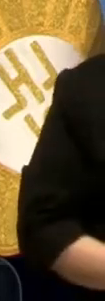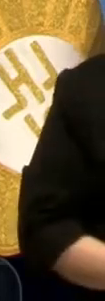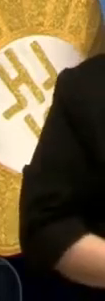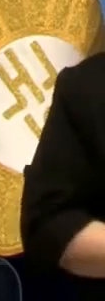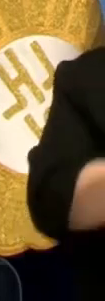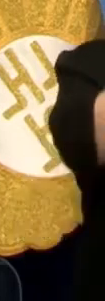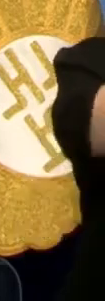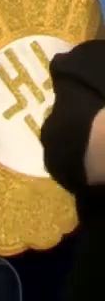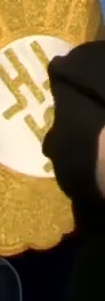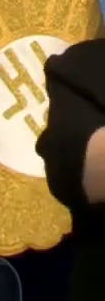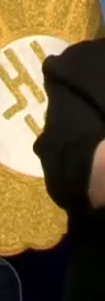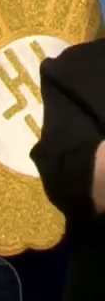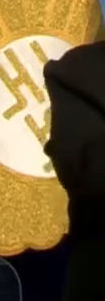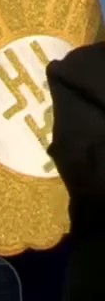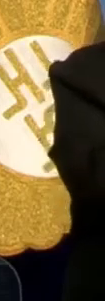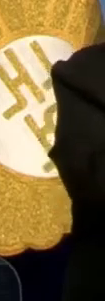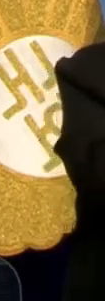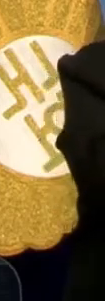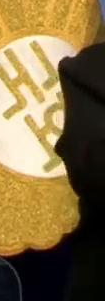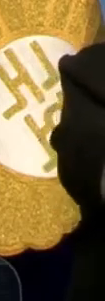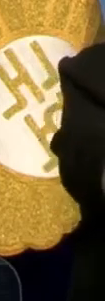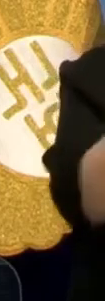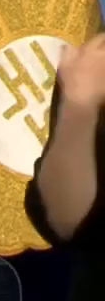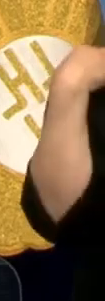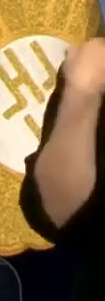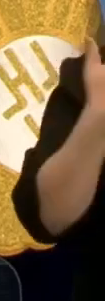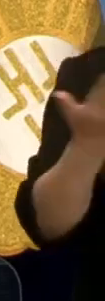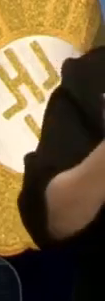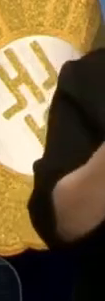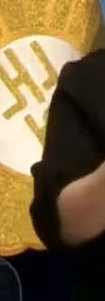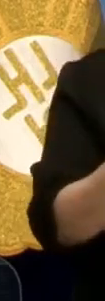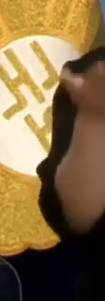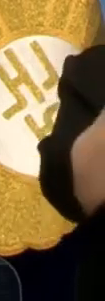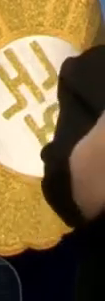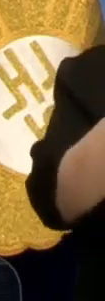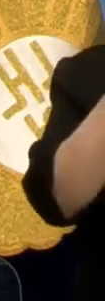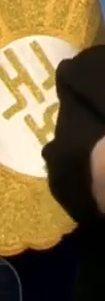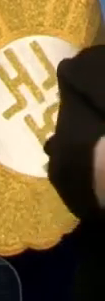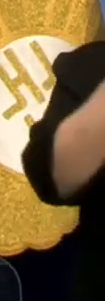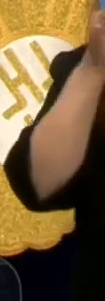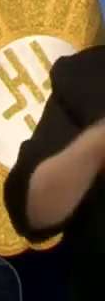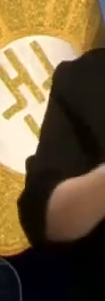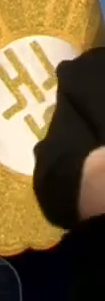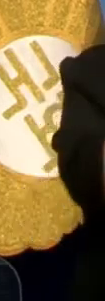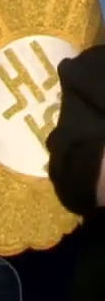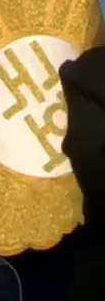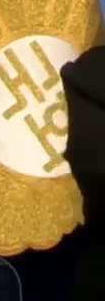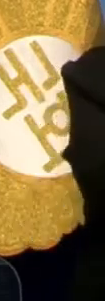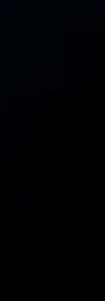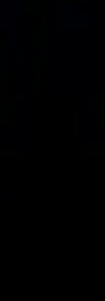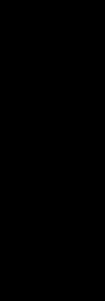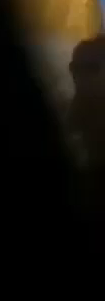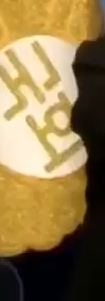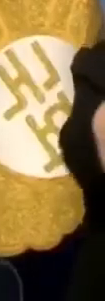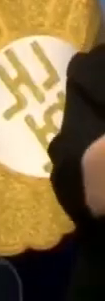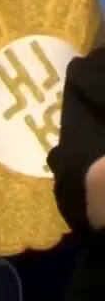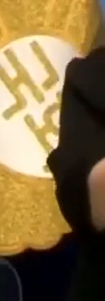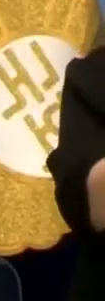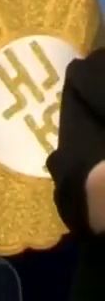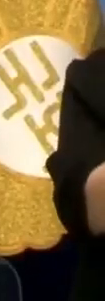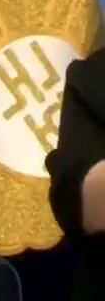같은 동물의 법적 지위는 오랜 기간 동물권 향상에 구조적 방해물로 작용해